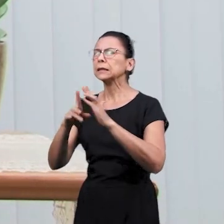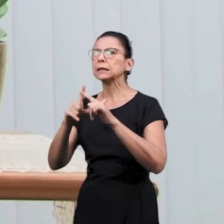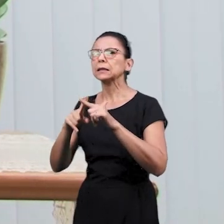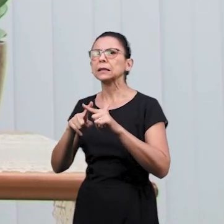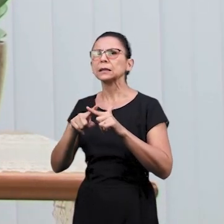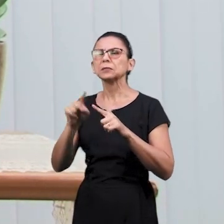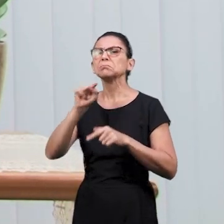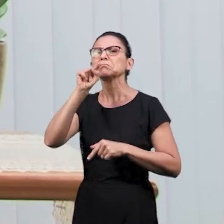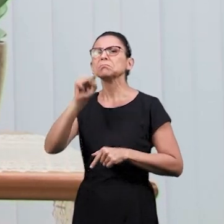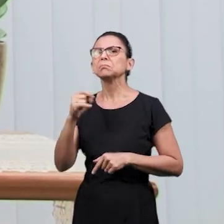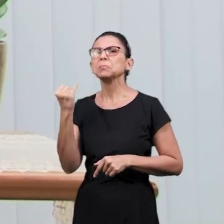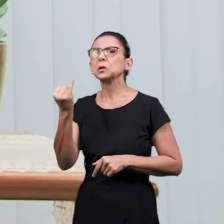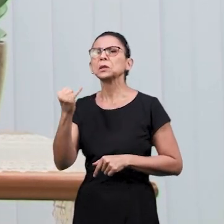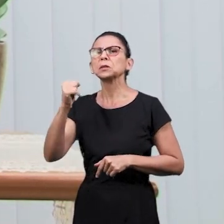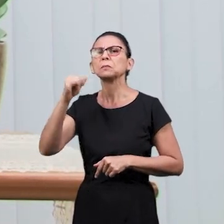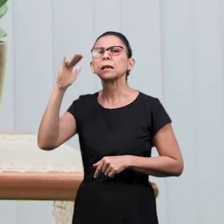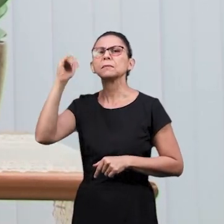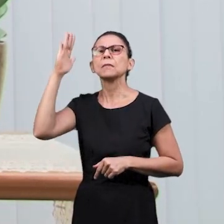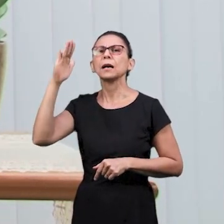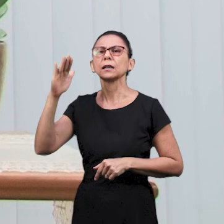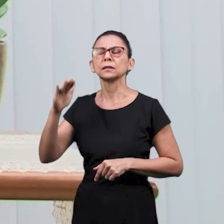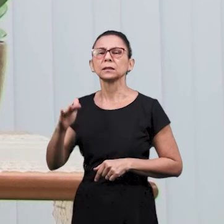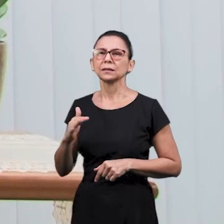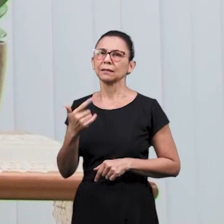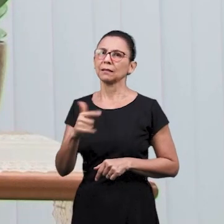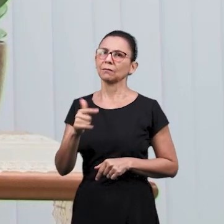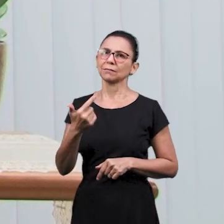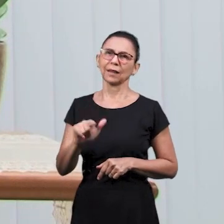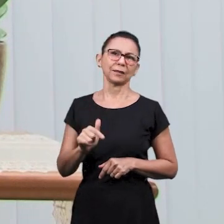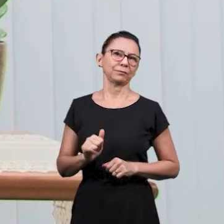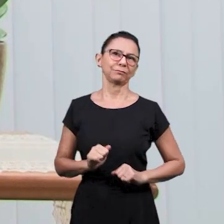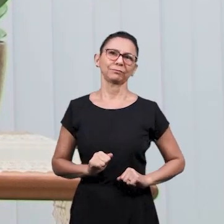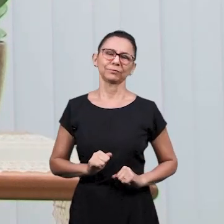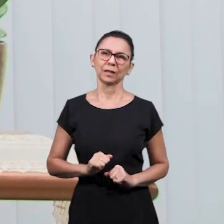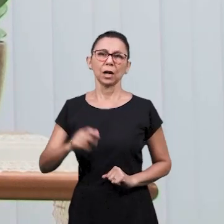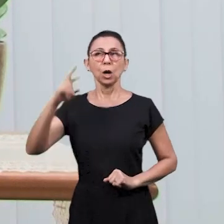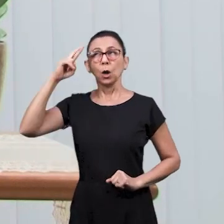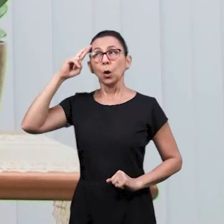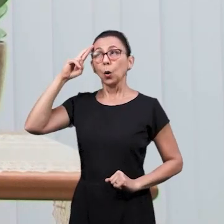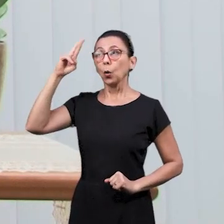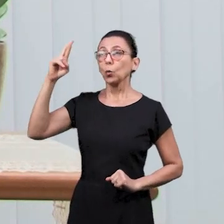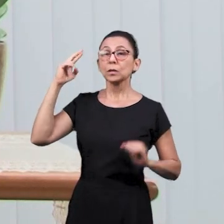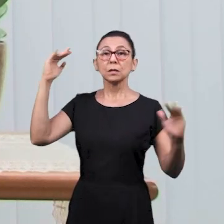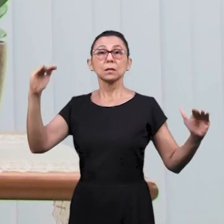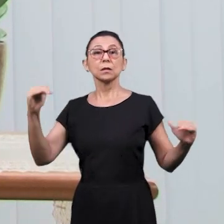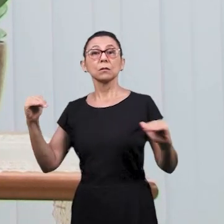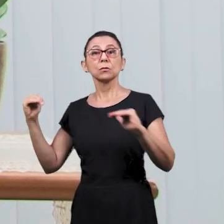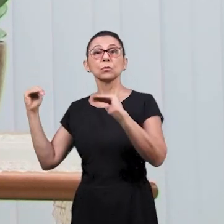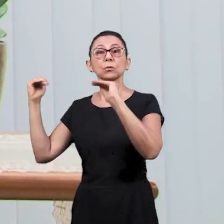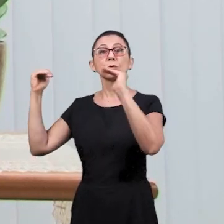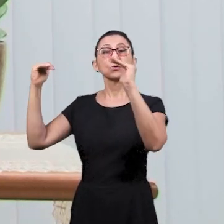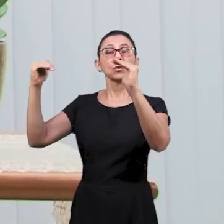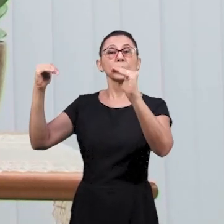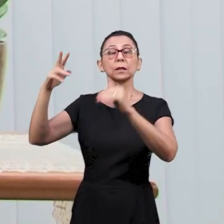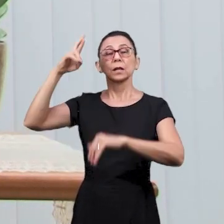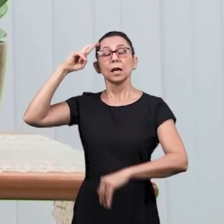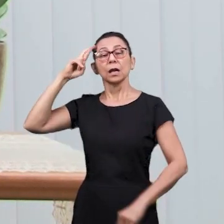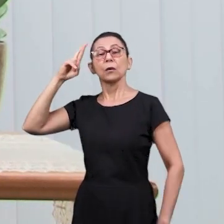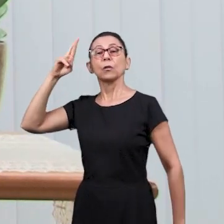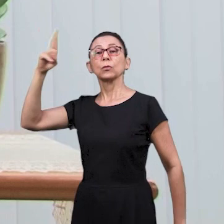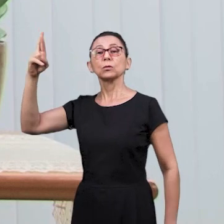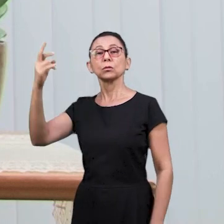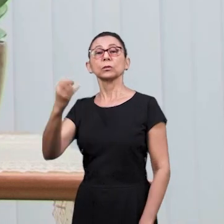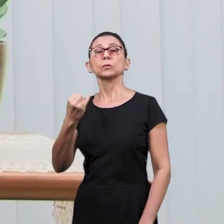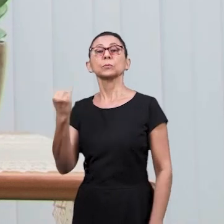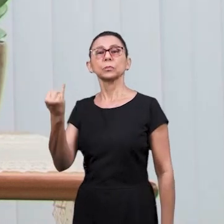С какой самый важный член церкви? Пастор, диакон? Нет, это Господь Иисус,